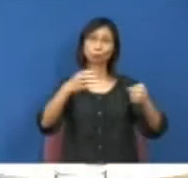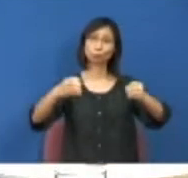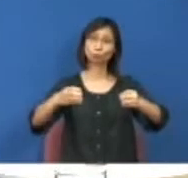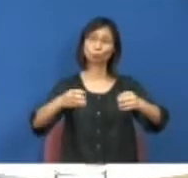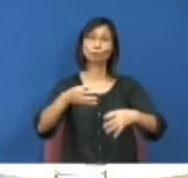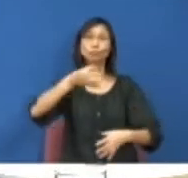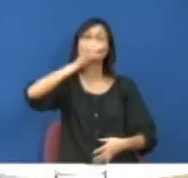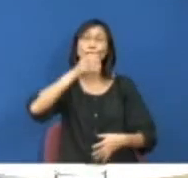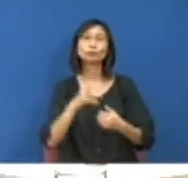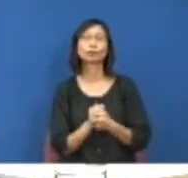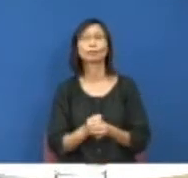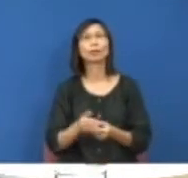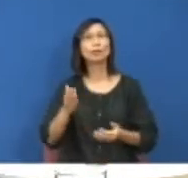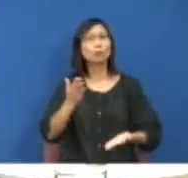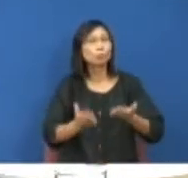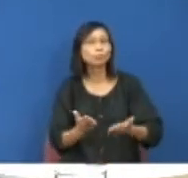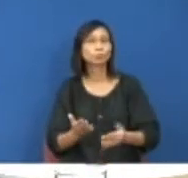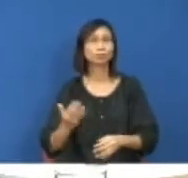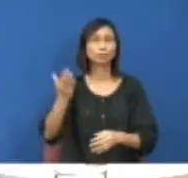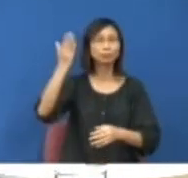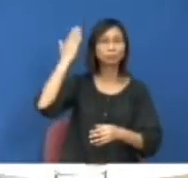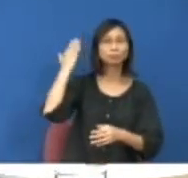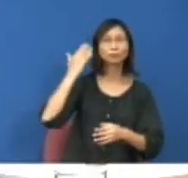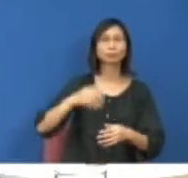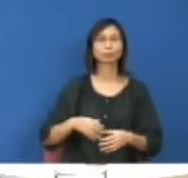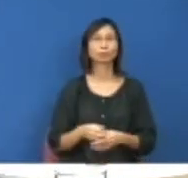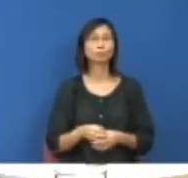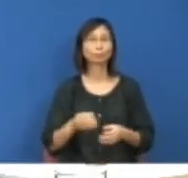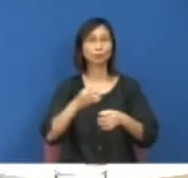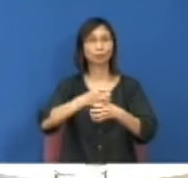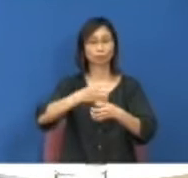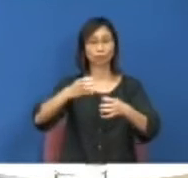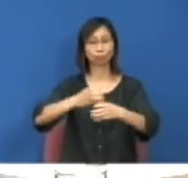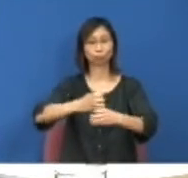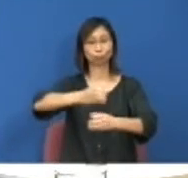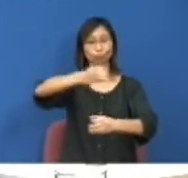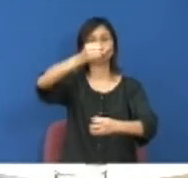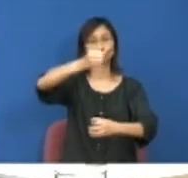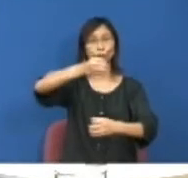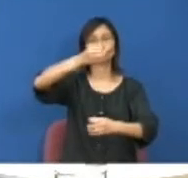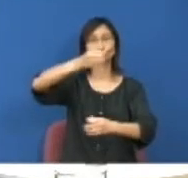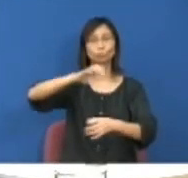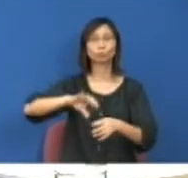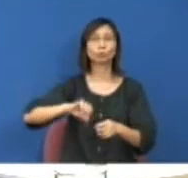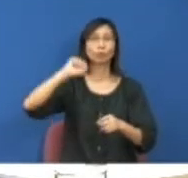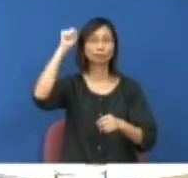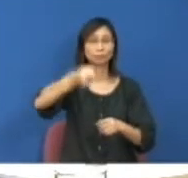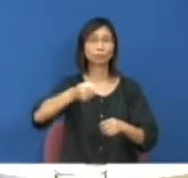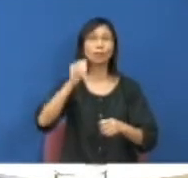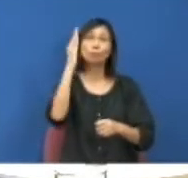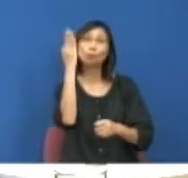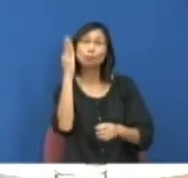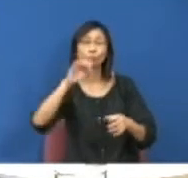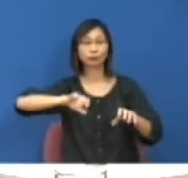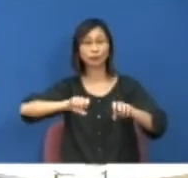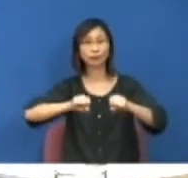前即係好多人打交就係爆樽，因為樽係唔係武器嚟噶嘛。但係你一打爛咗個樽之後就武器，或